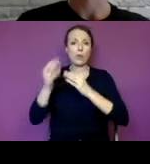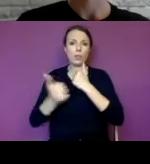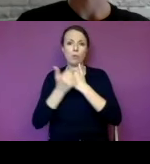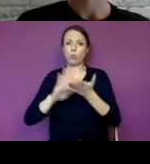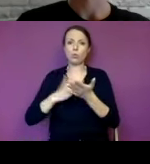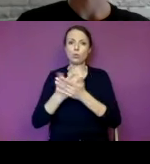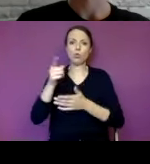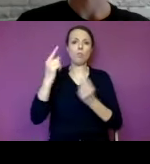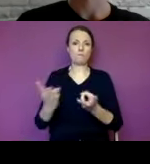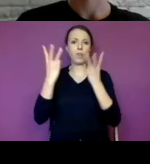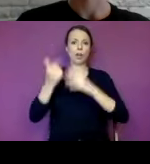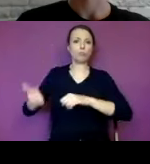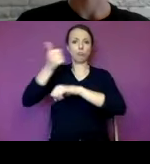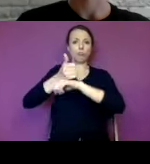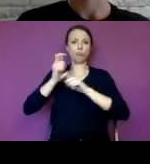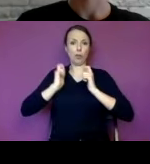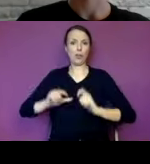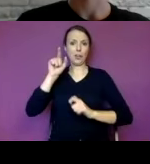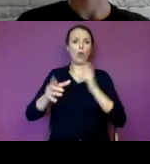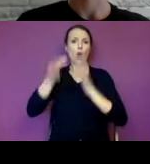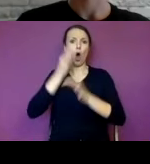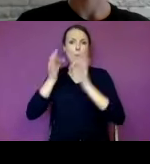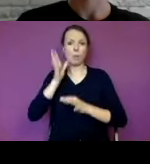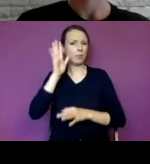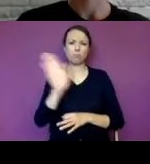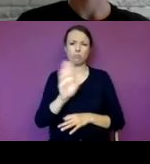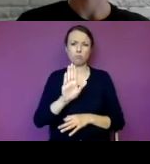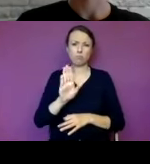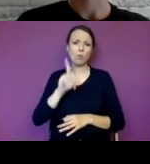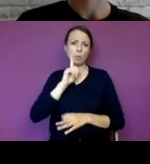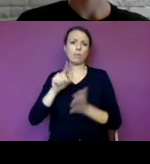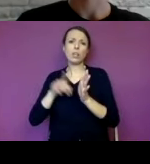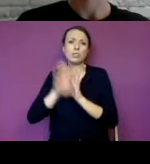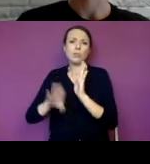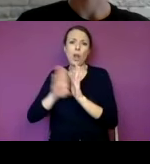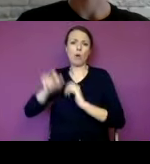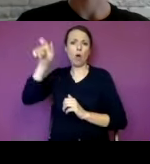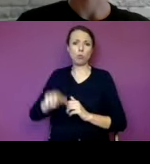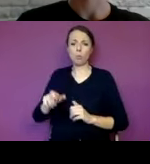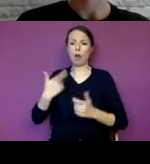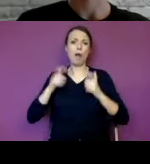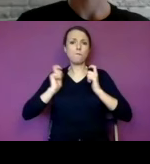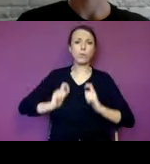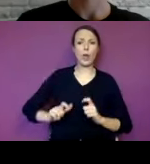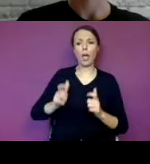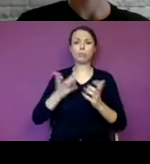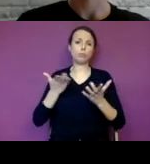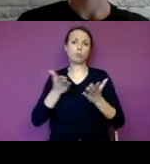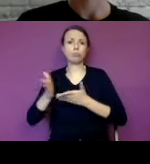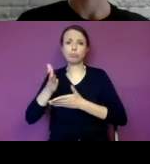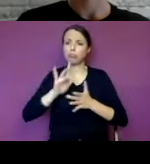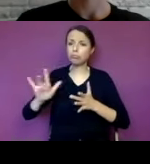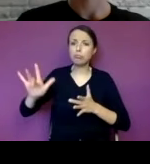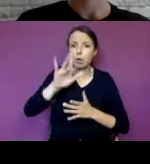szczególnie znaczące. To były rozmowy z osobami spotkanymi na wiejskich drogach. A ponieważ jeden z projektów odbywał się na